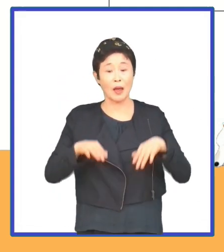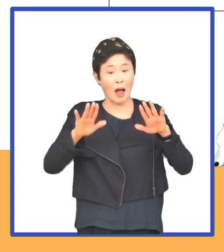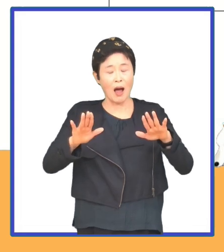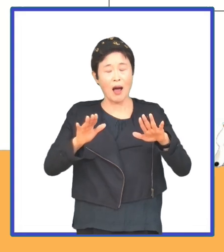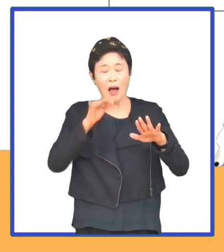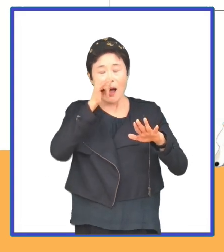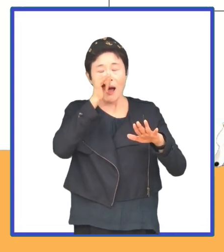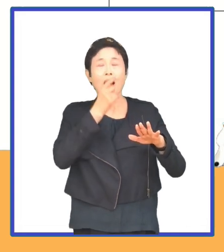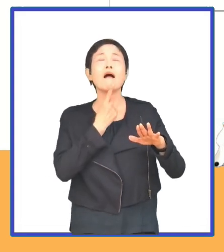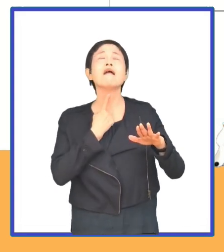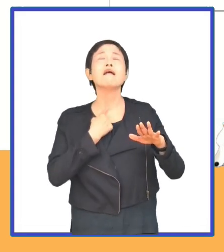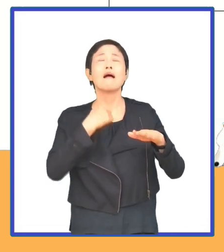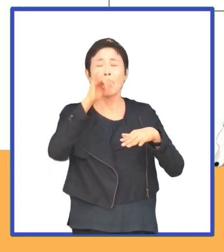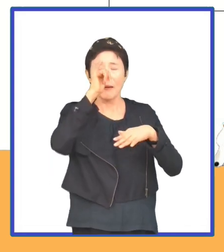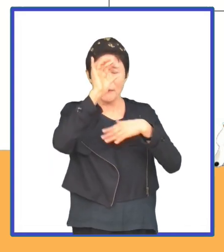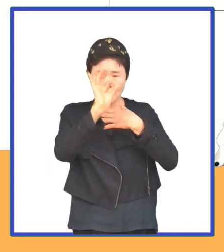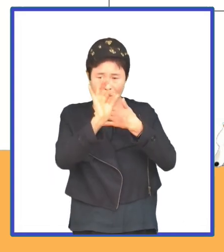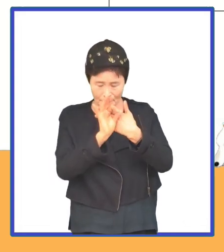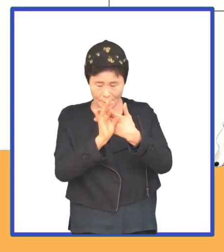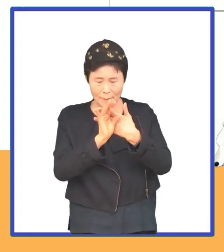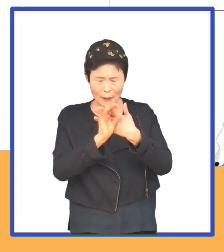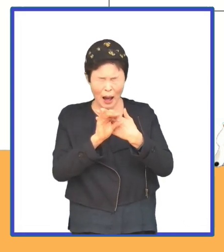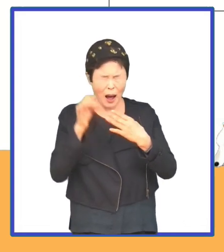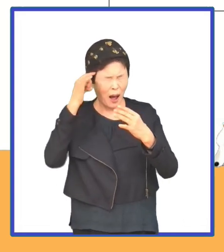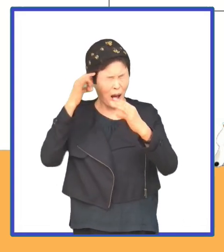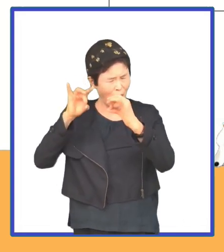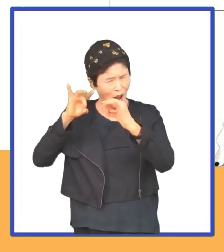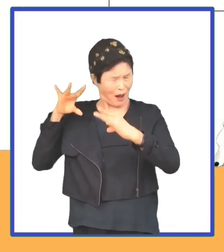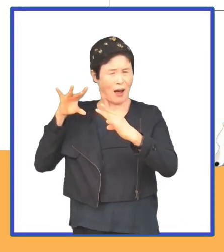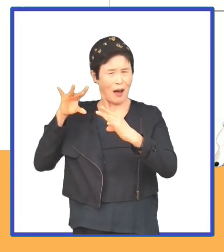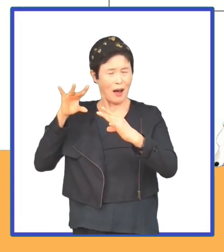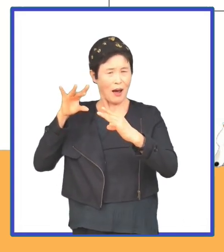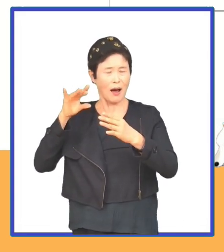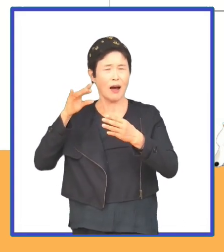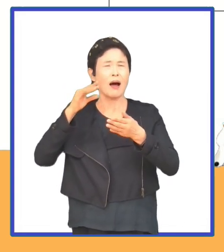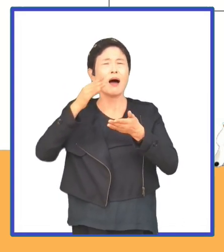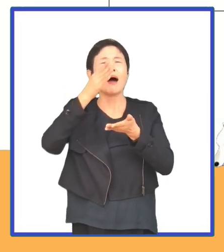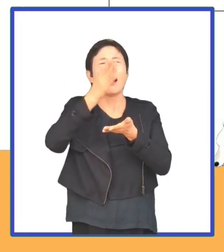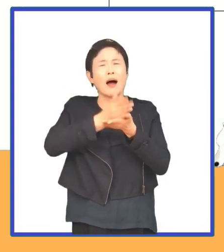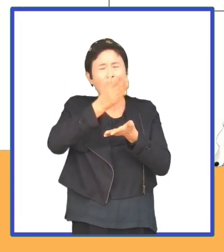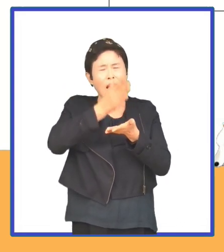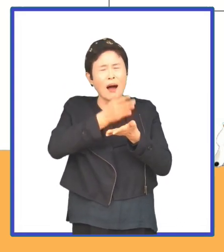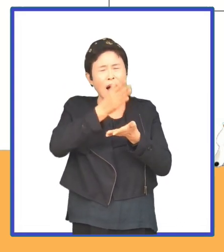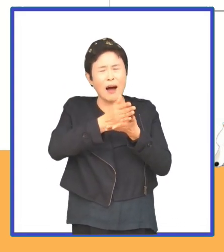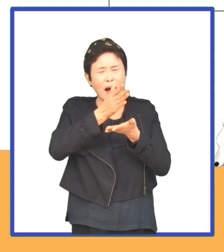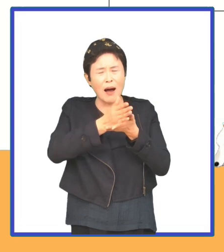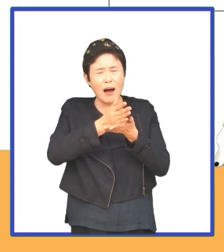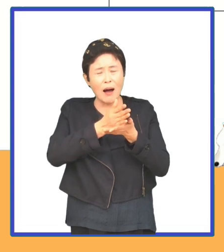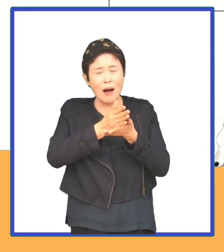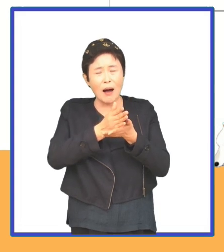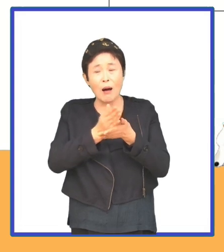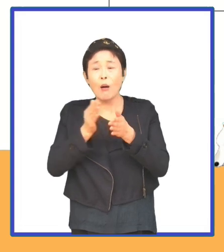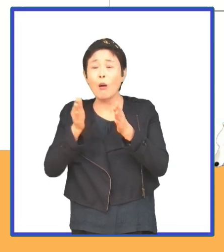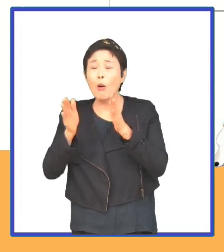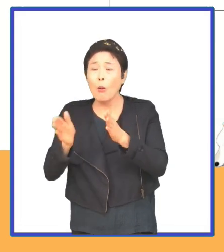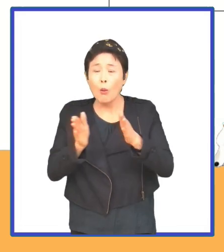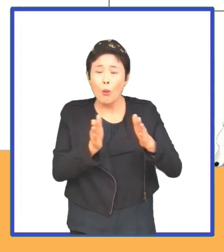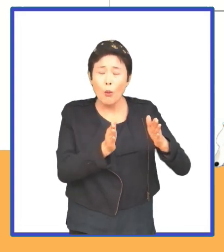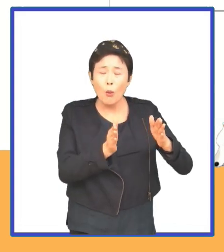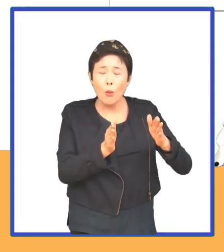정말 아찔하죠. 더 이상 이러한 극한 기후 사건을 겪지 않게 우리는 어떤 활동을 해야